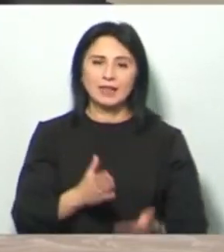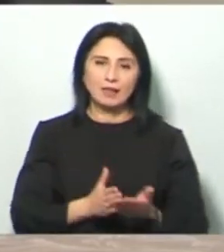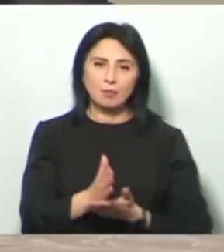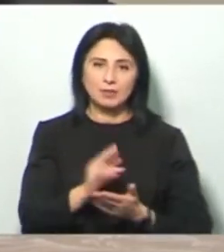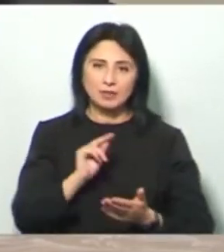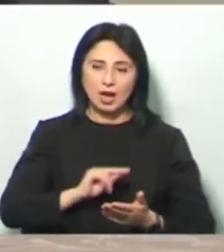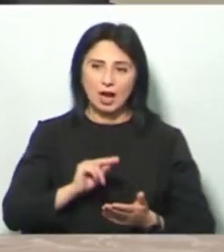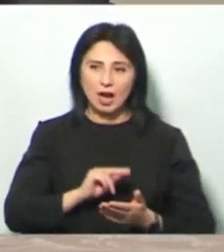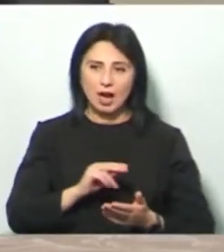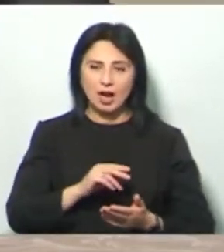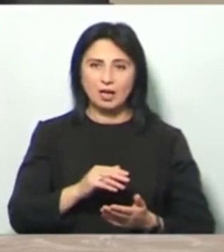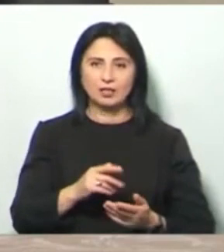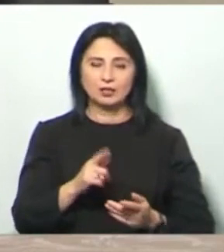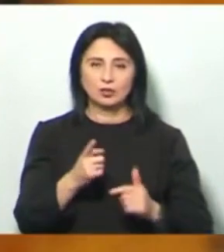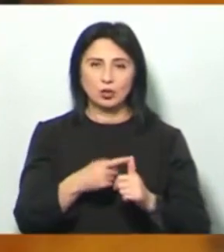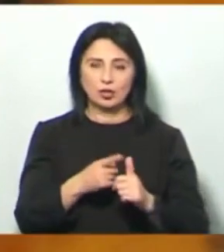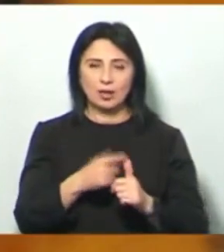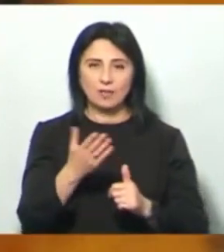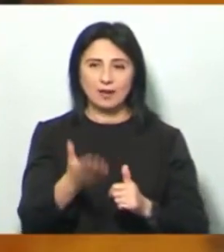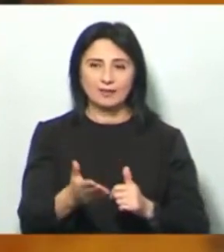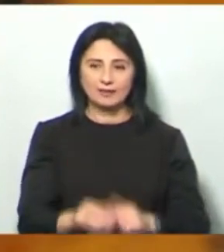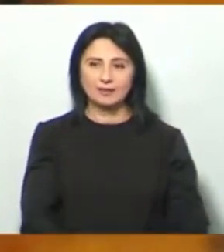დამსახურების წოდება.